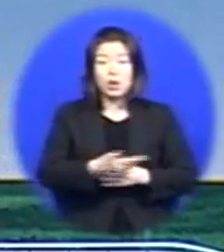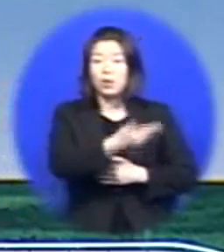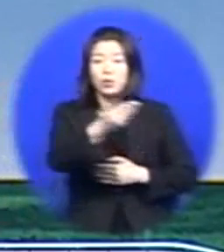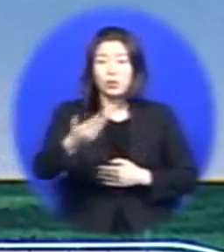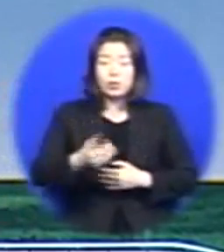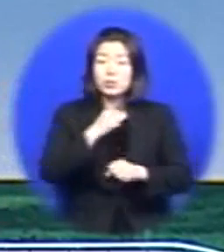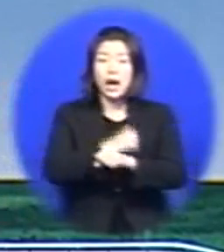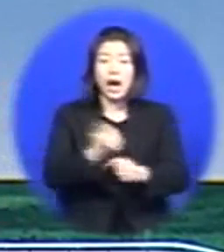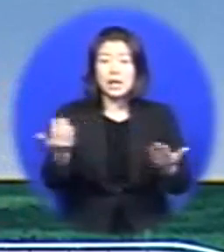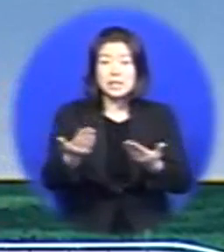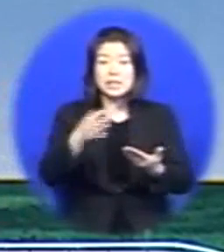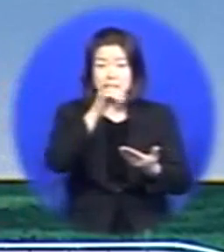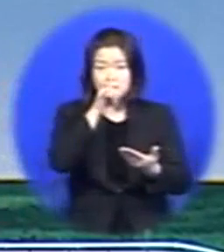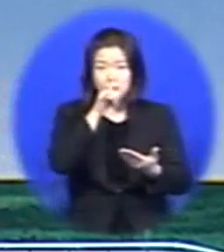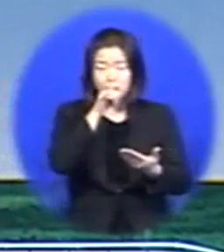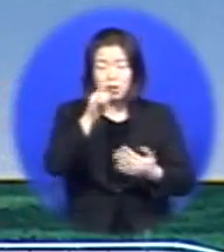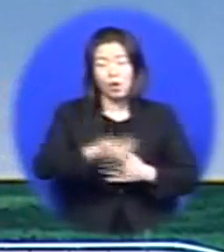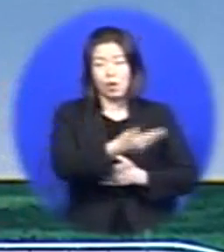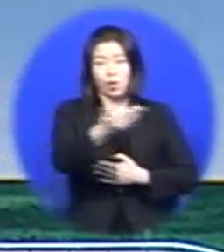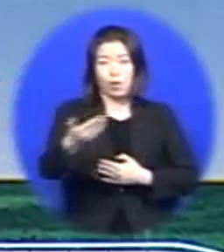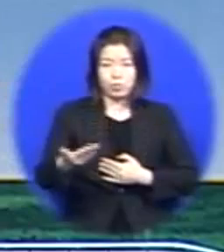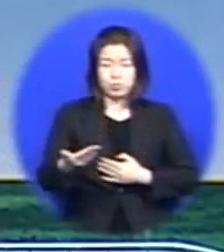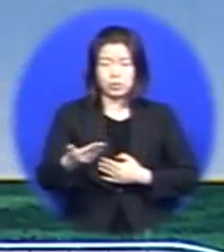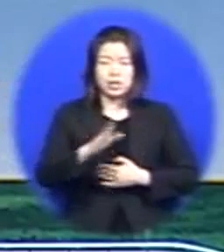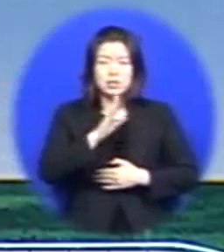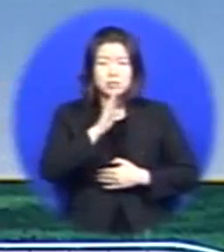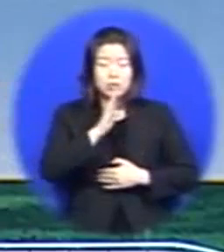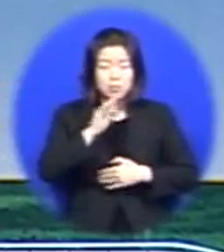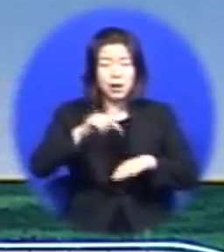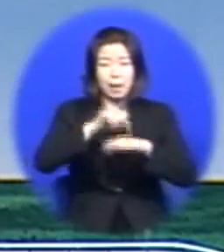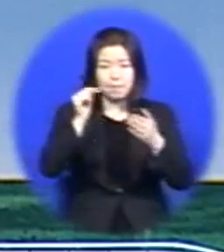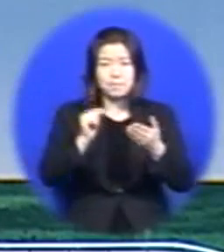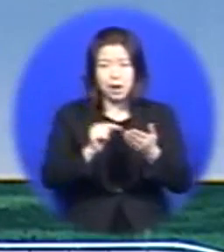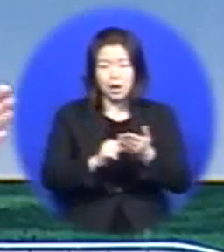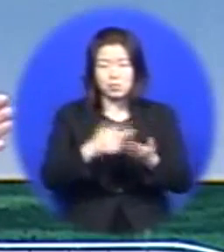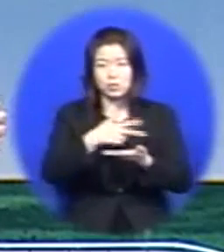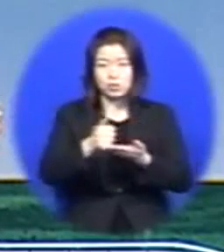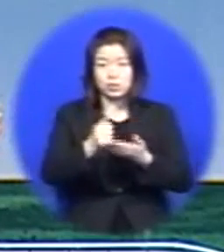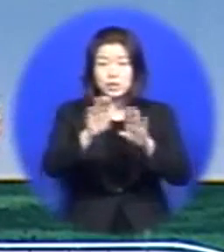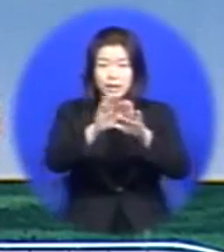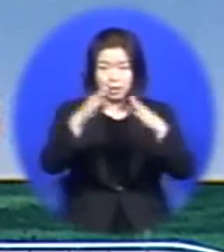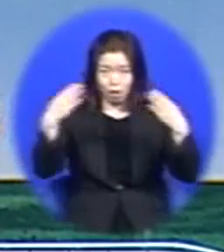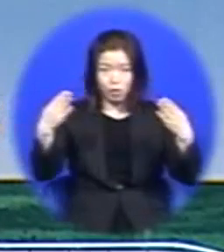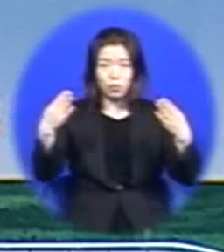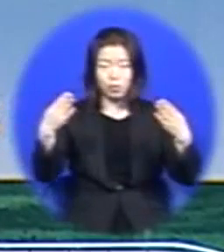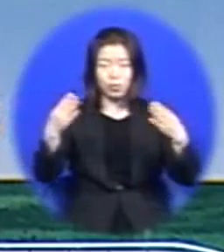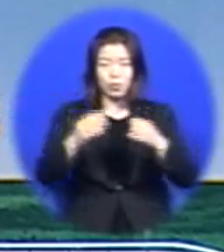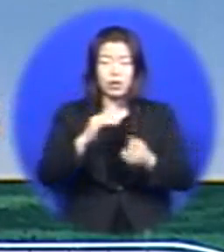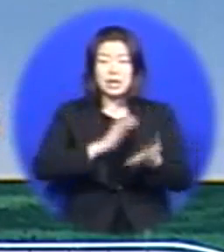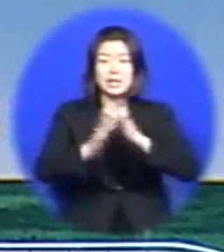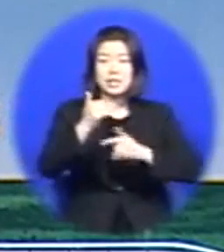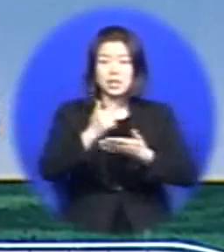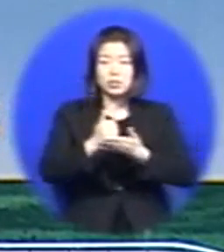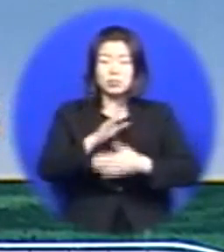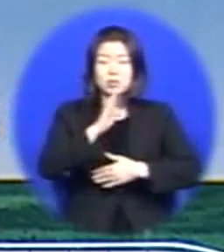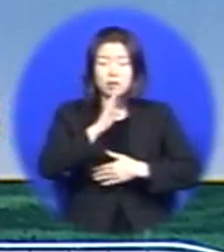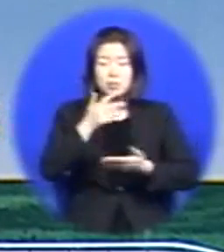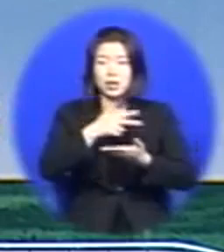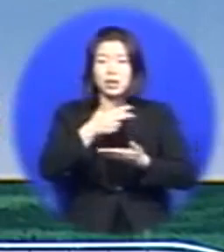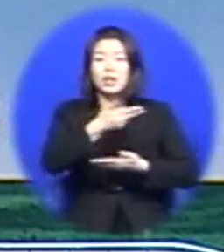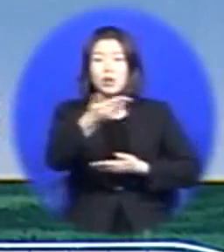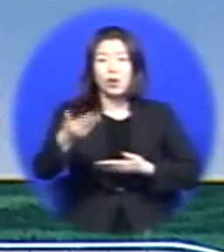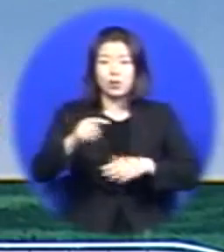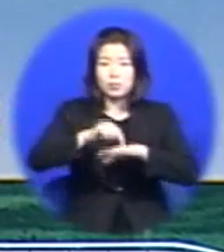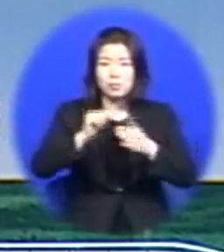여러분이 할 일이 있는 거예요. 여러분이 정말 여러분의 마음을 주님께 열고 예수님을 정말 여러분의